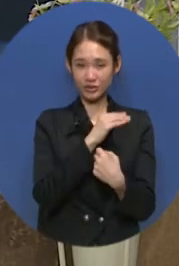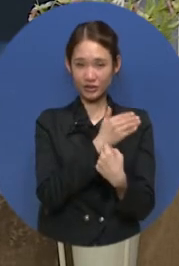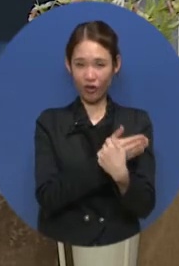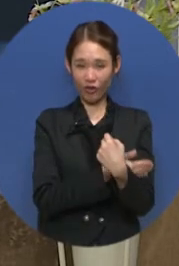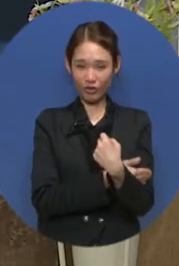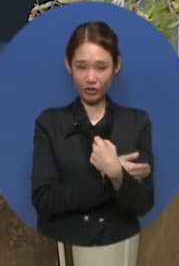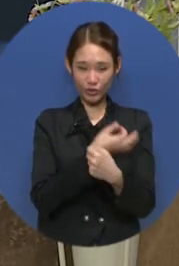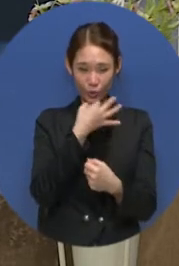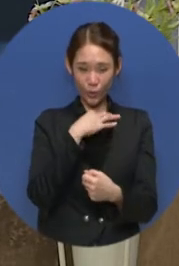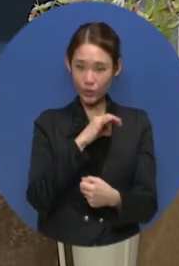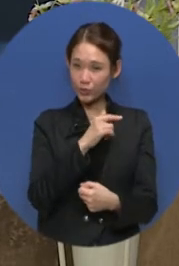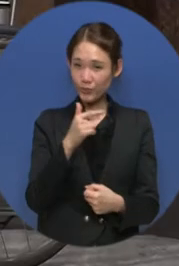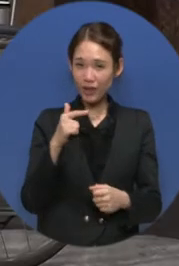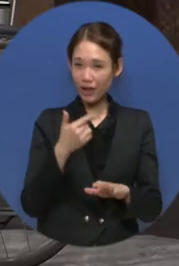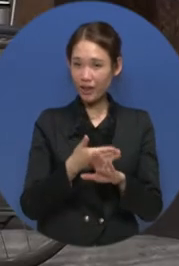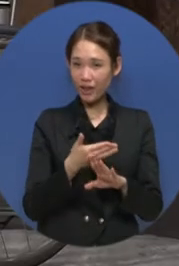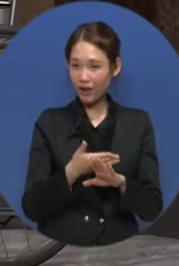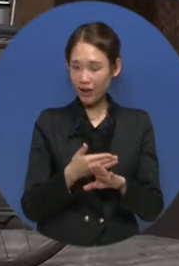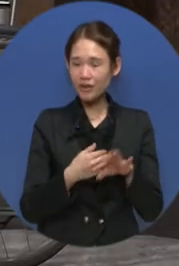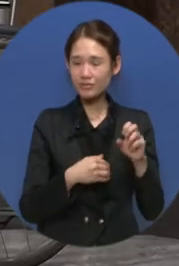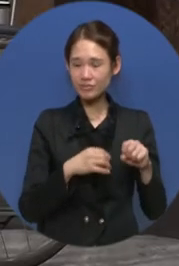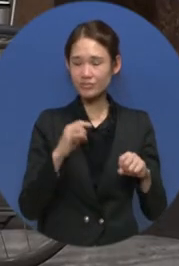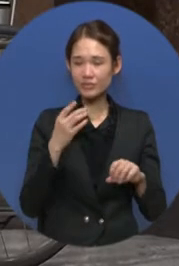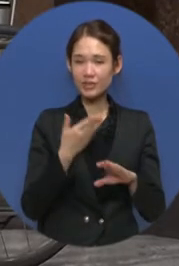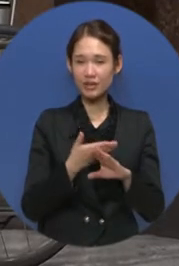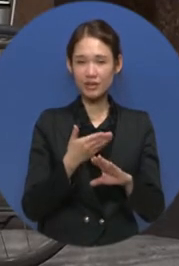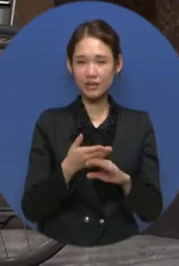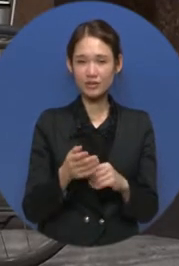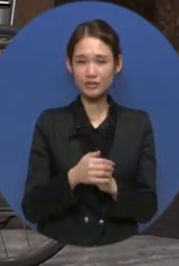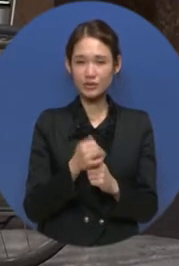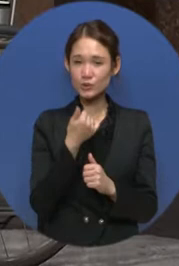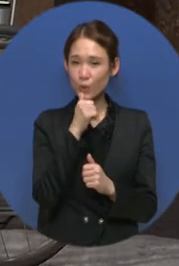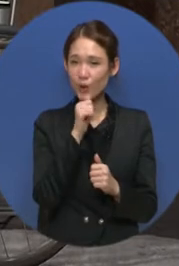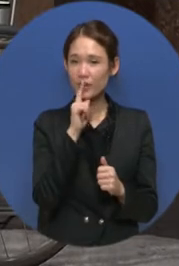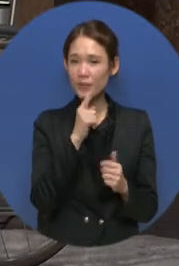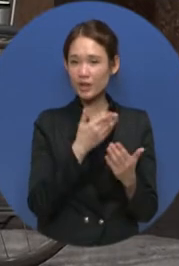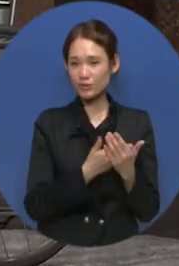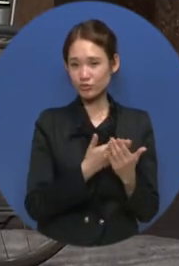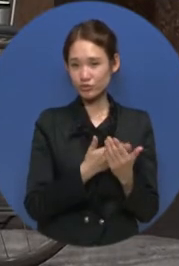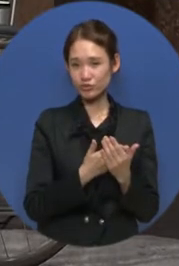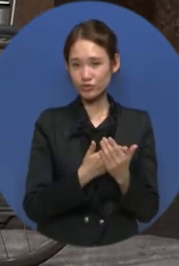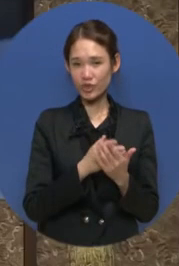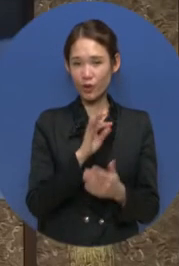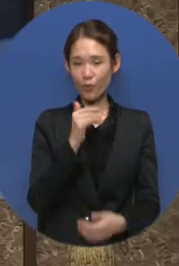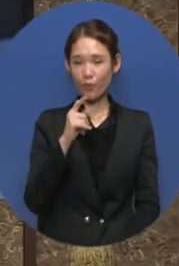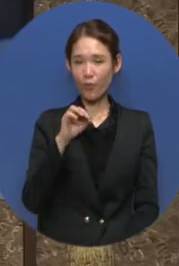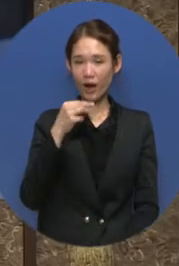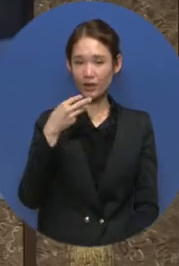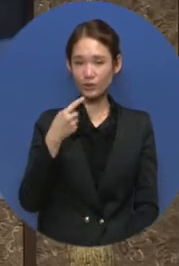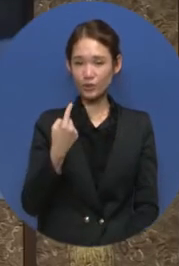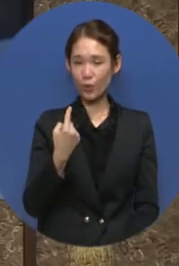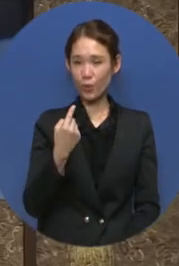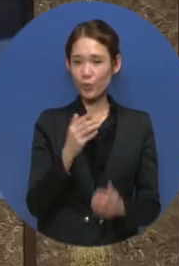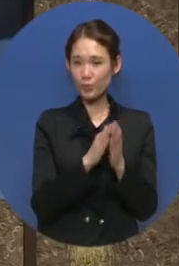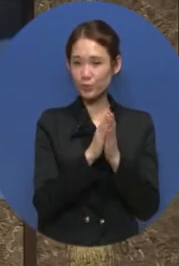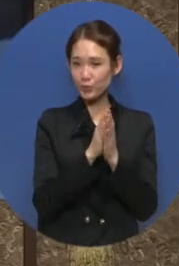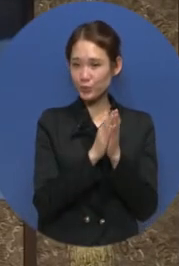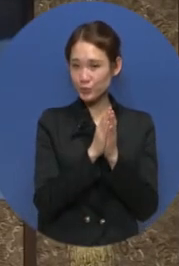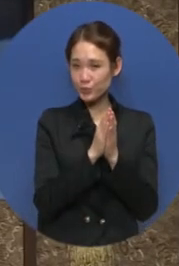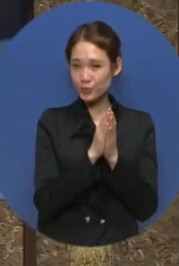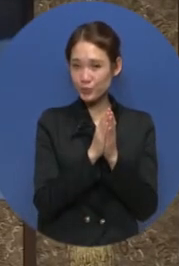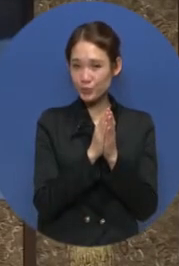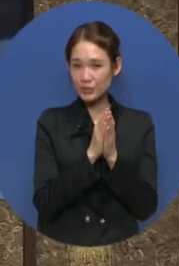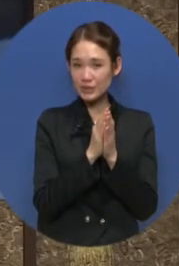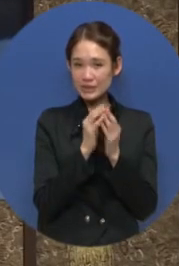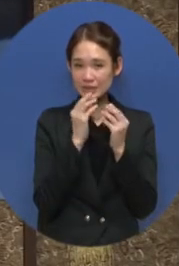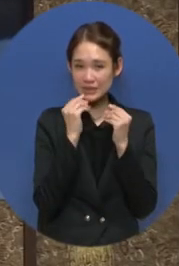다를 것 같거든요. 네, 약간씩 다르죠. 아, 좀 소개를 해주실 네, 수 있으신가요? 황토 비누는 네. 우리가 이제 그 흙을